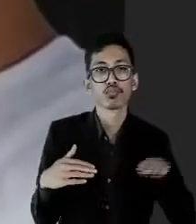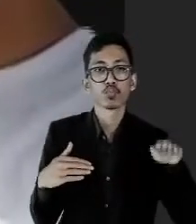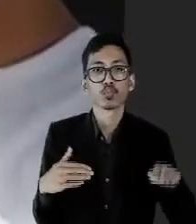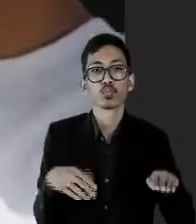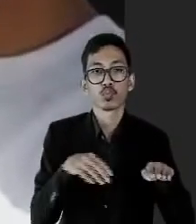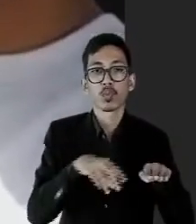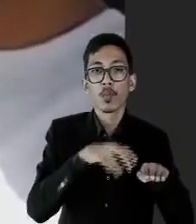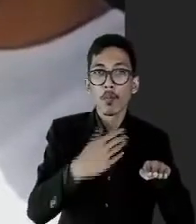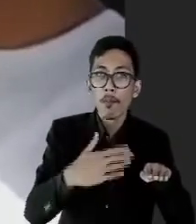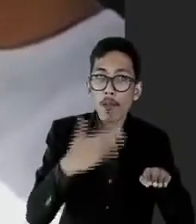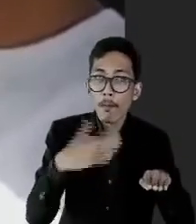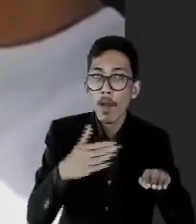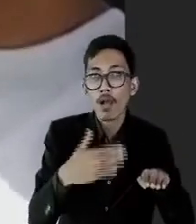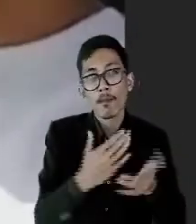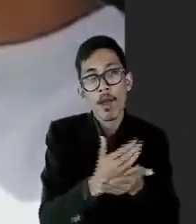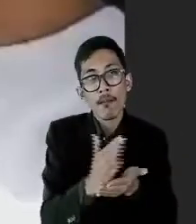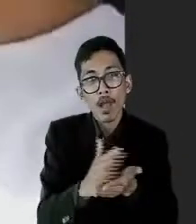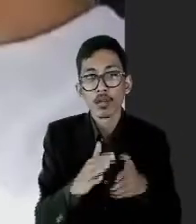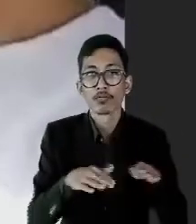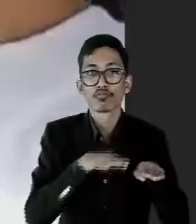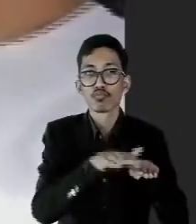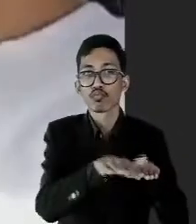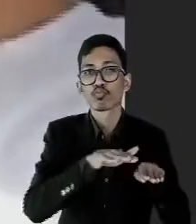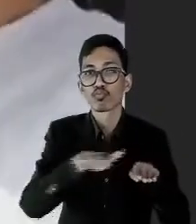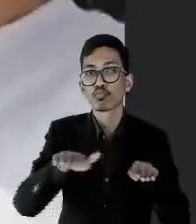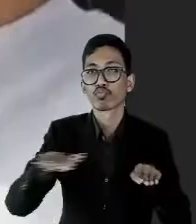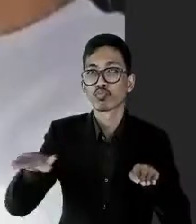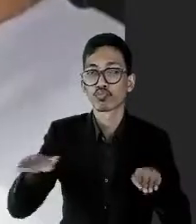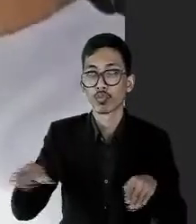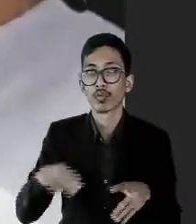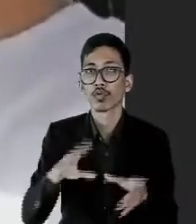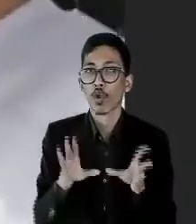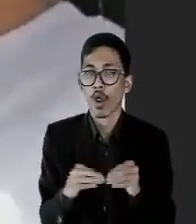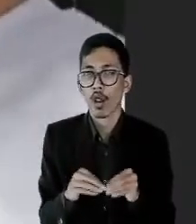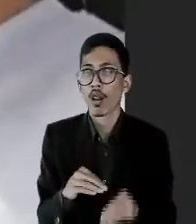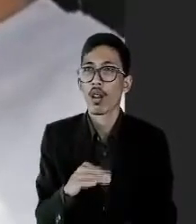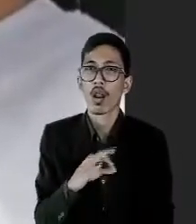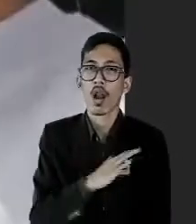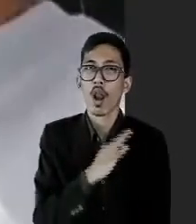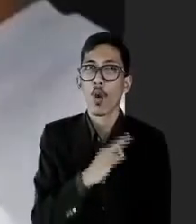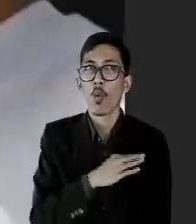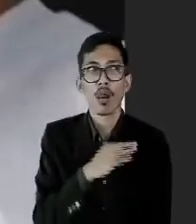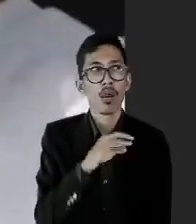jumlah relawan yang sampai hari ini sudah 55 orang bekerja.